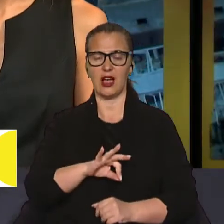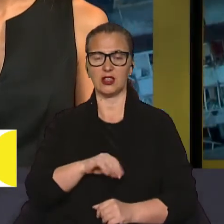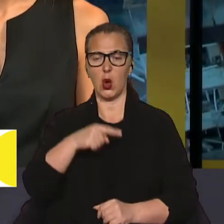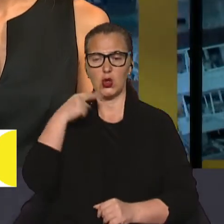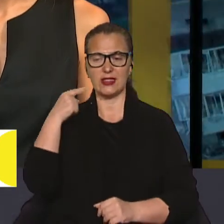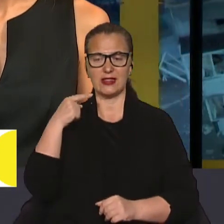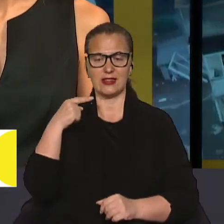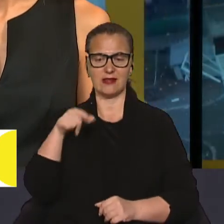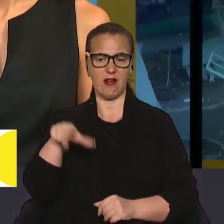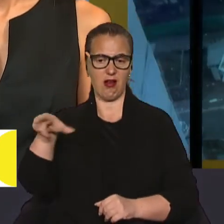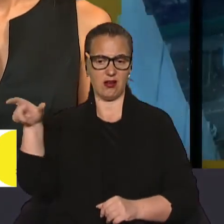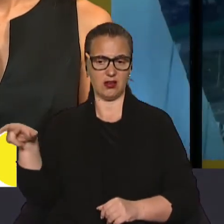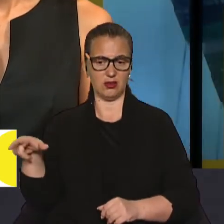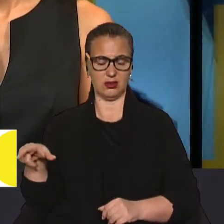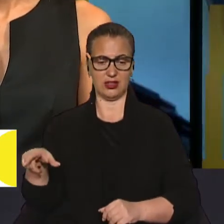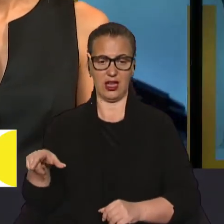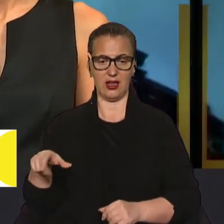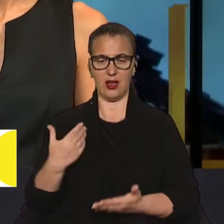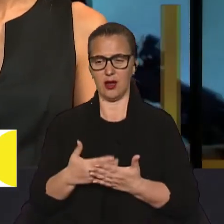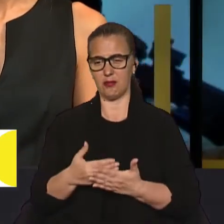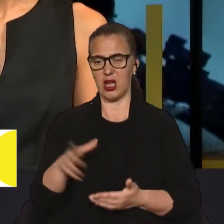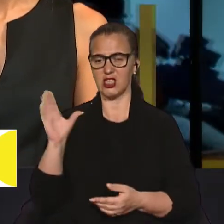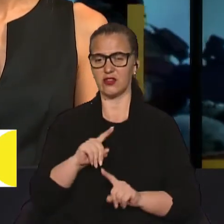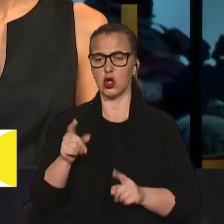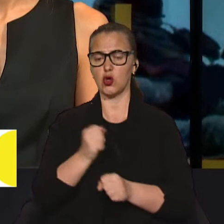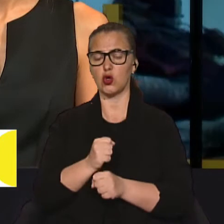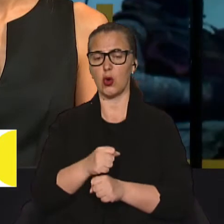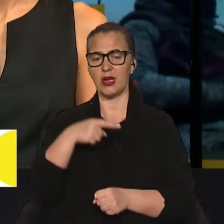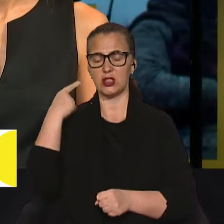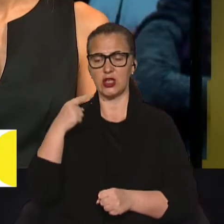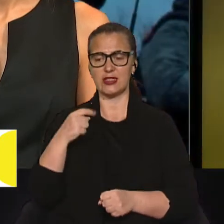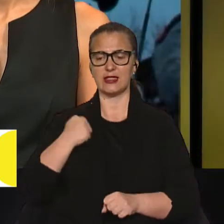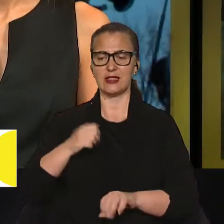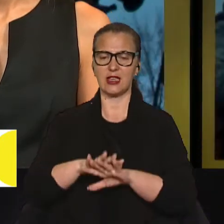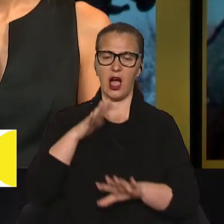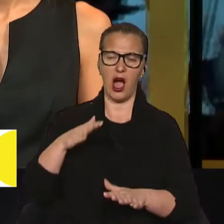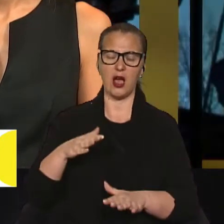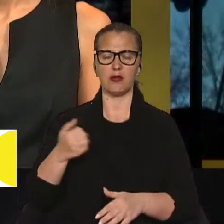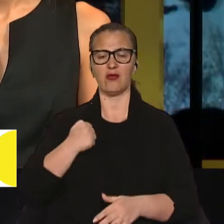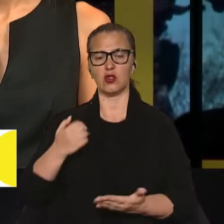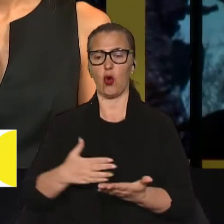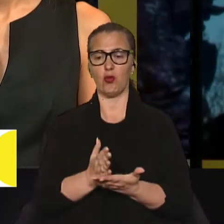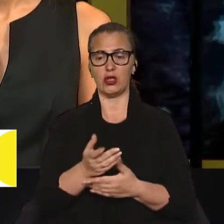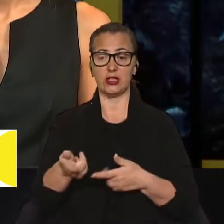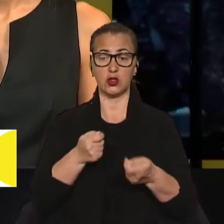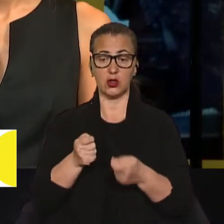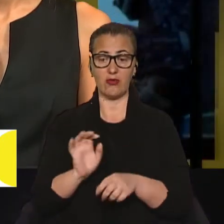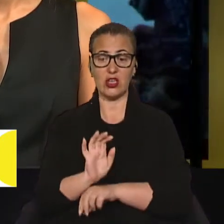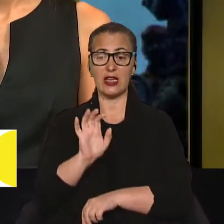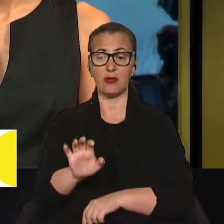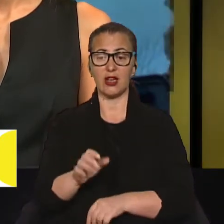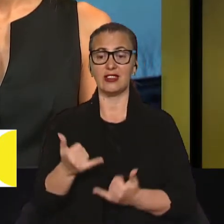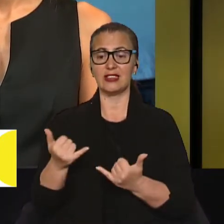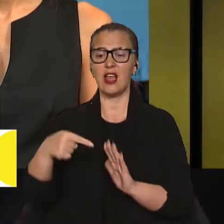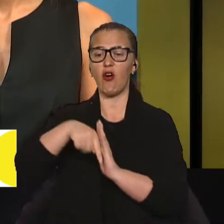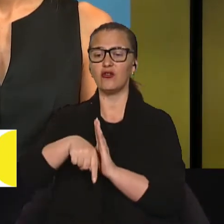российской аудитории. Практически все, что делает российская армия, российское военно-политическое руководство, оно направлено для